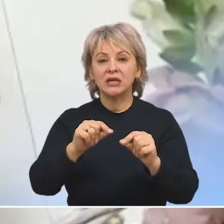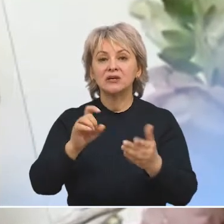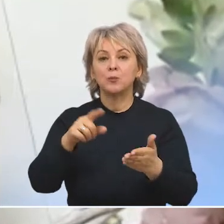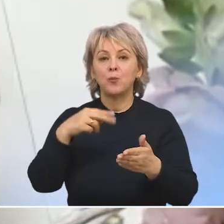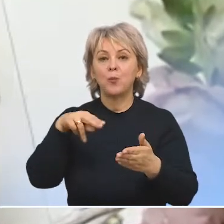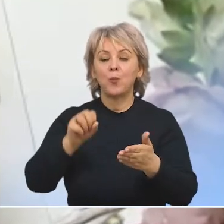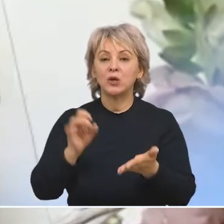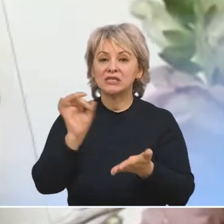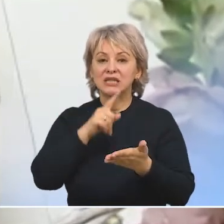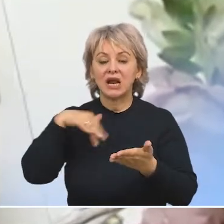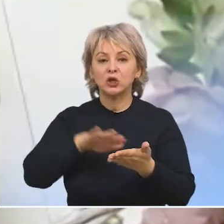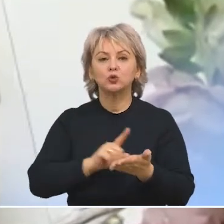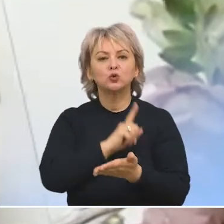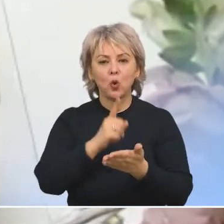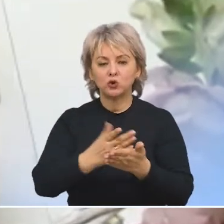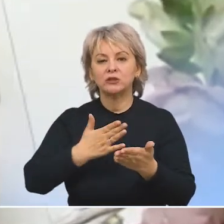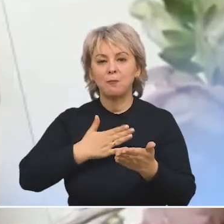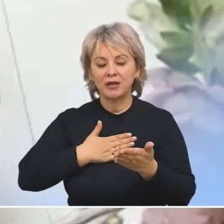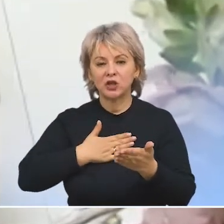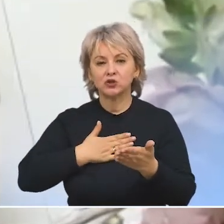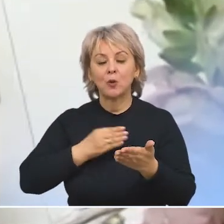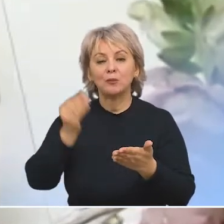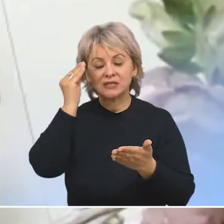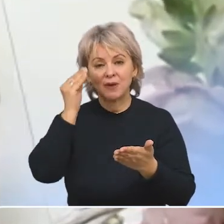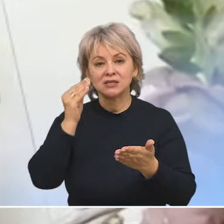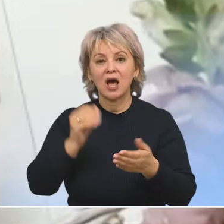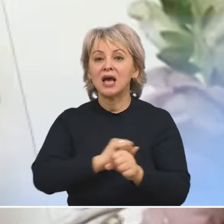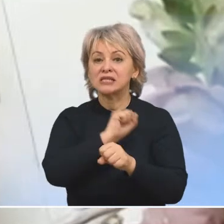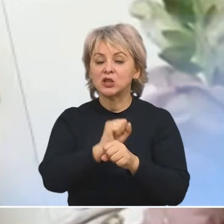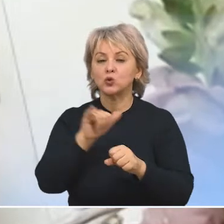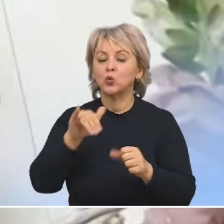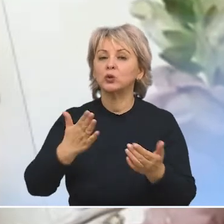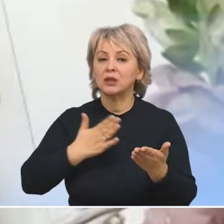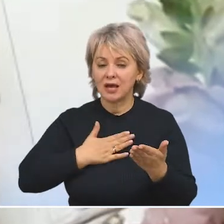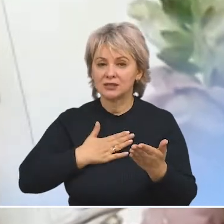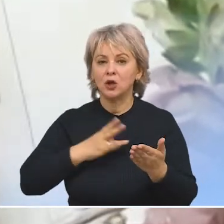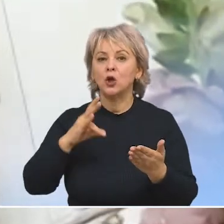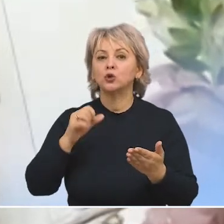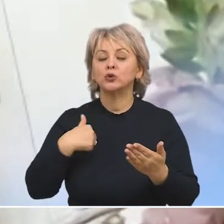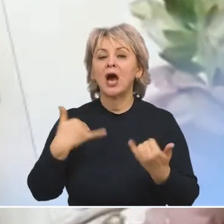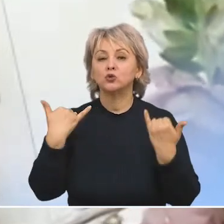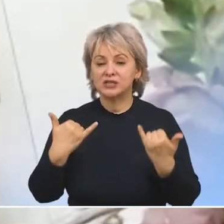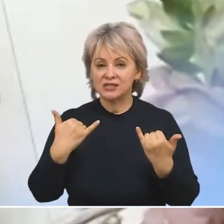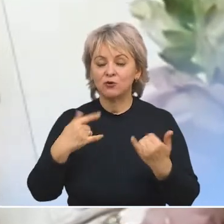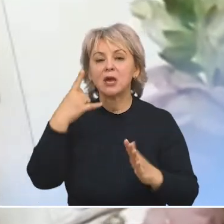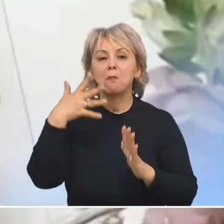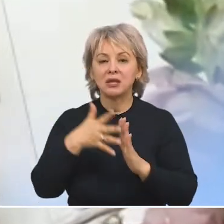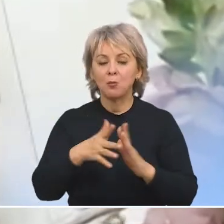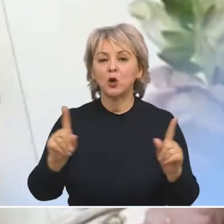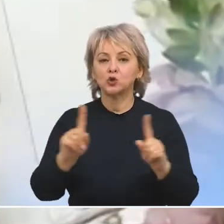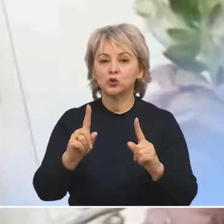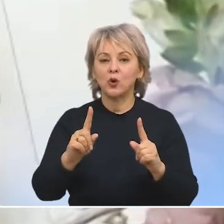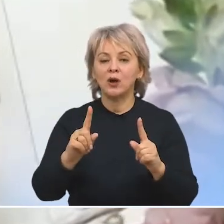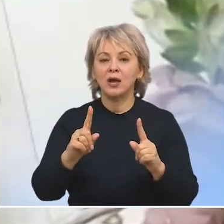центральной России, должен был бы по нашему смелому замыслу останавливаться у нас. Но я уже сегодня понимаю,